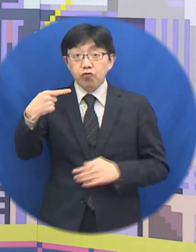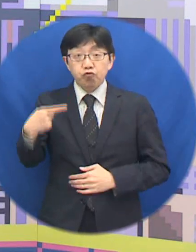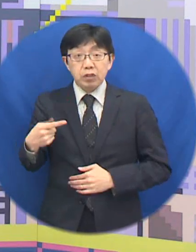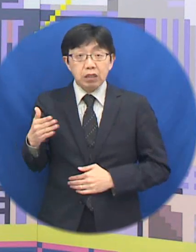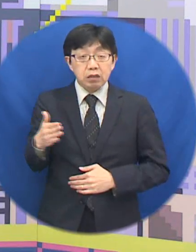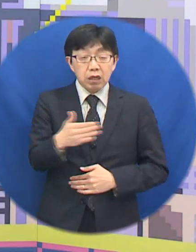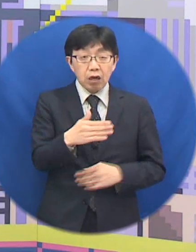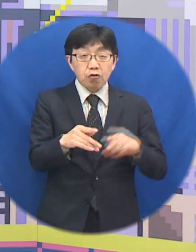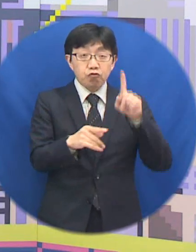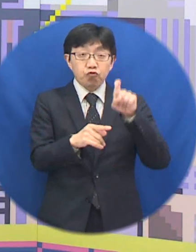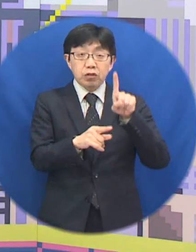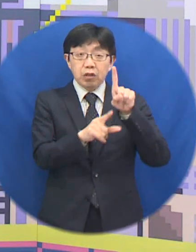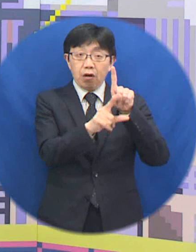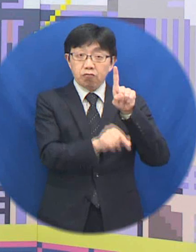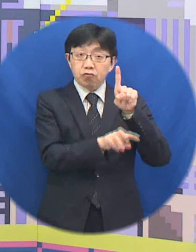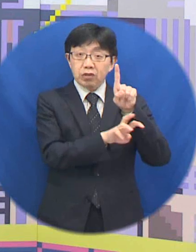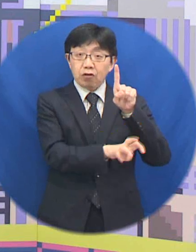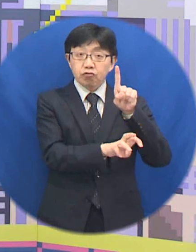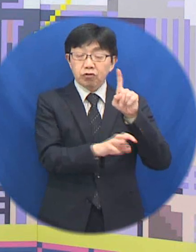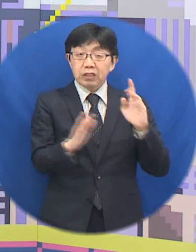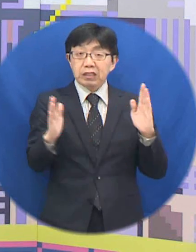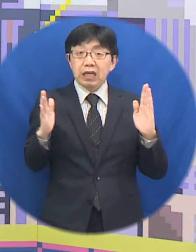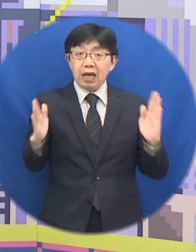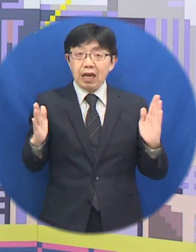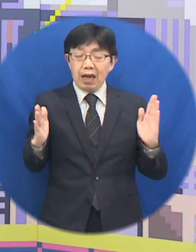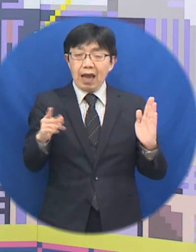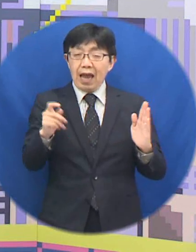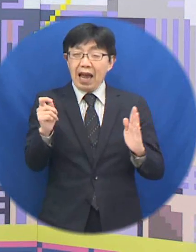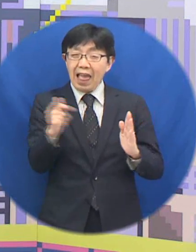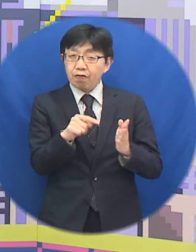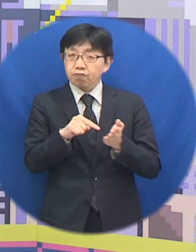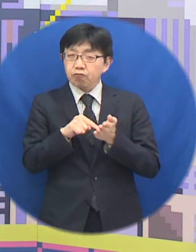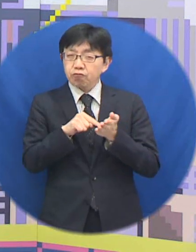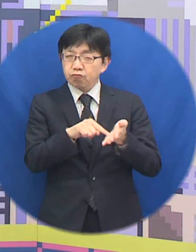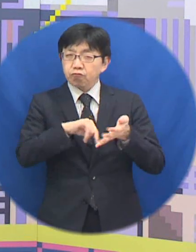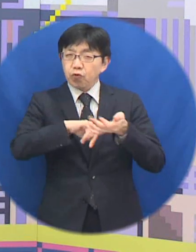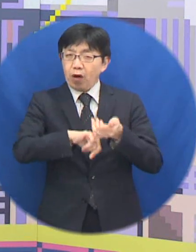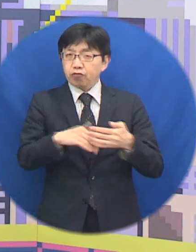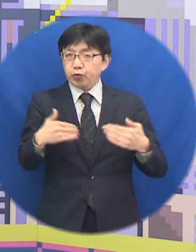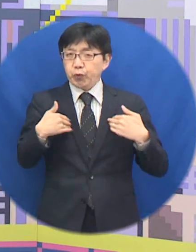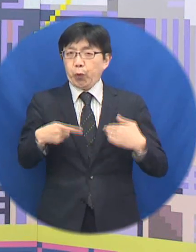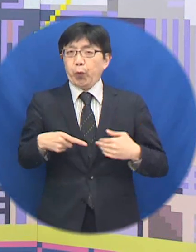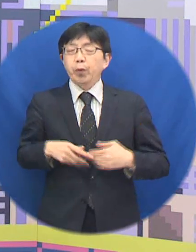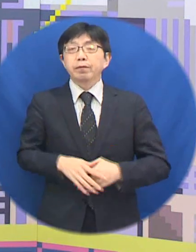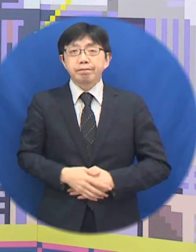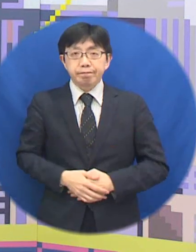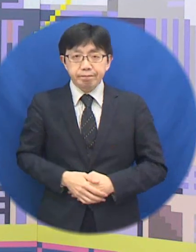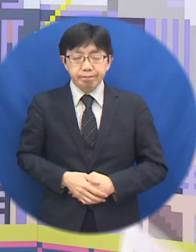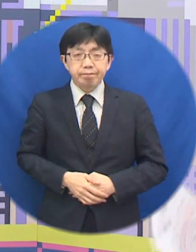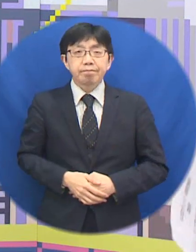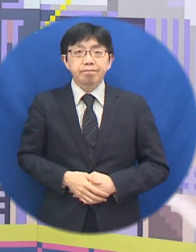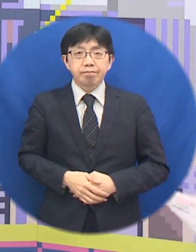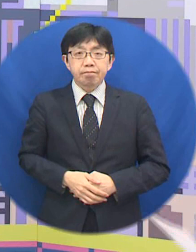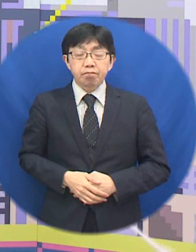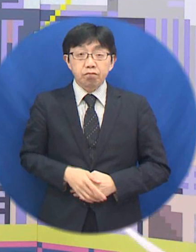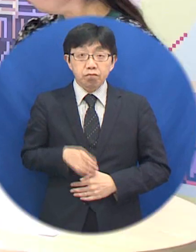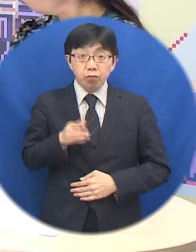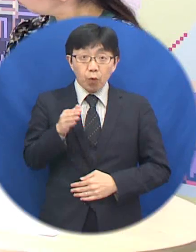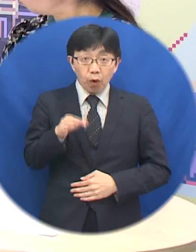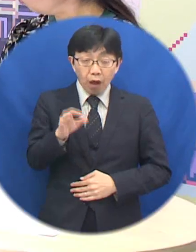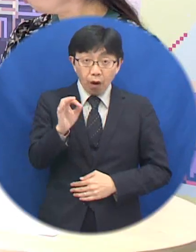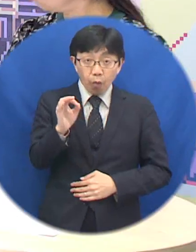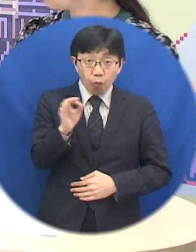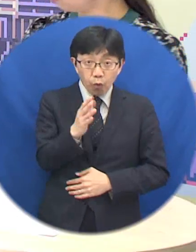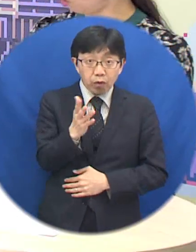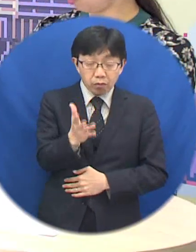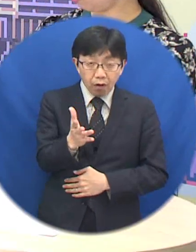月30日となっておりますので、はい、早めにご予約いただければと思います。 これ費用は無料でや